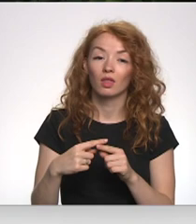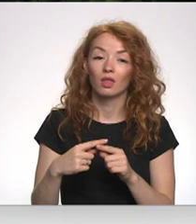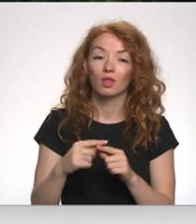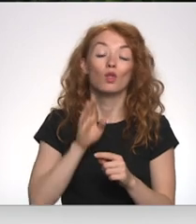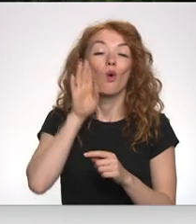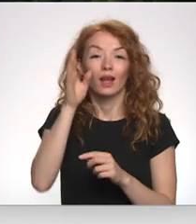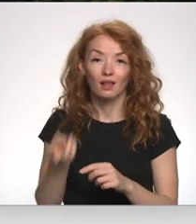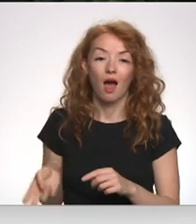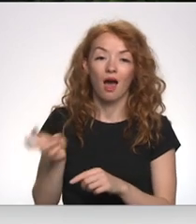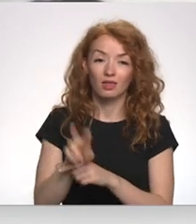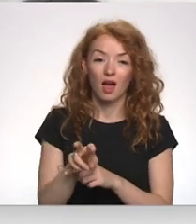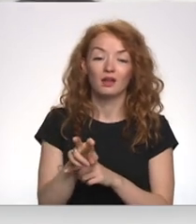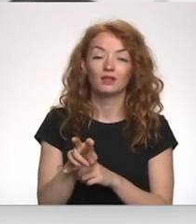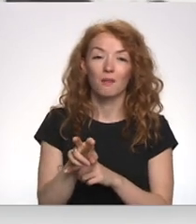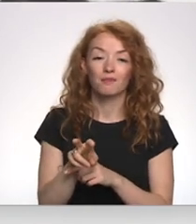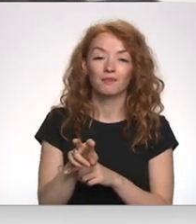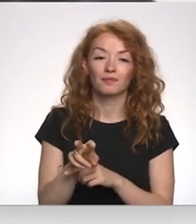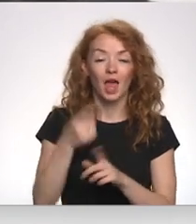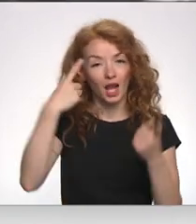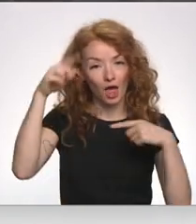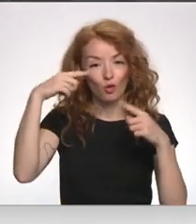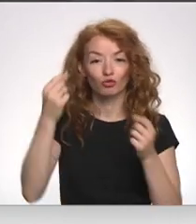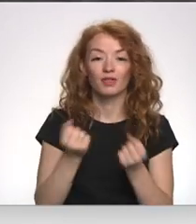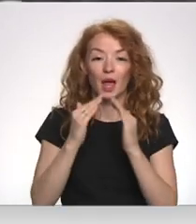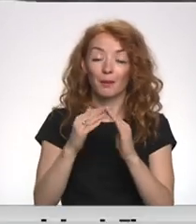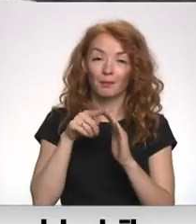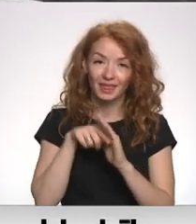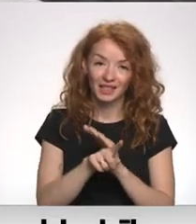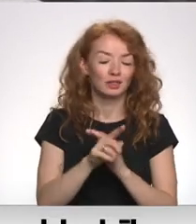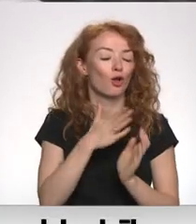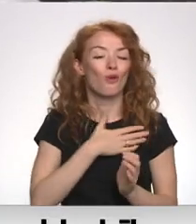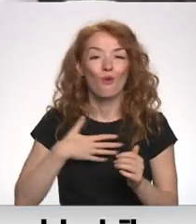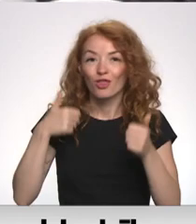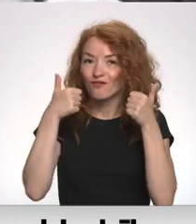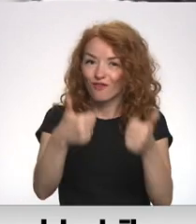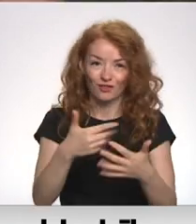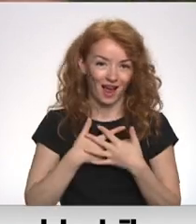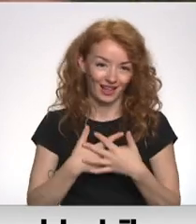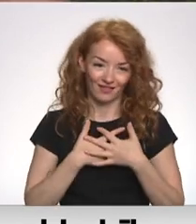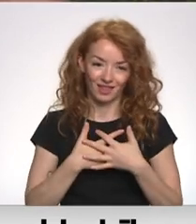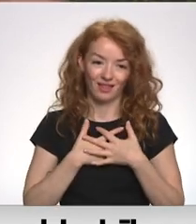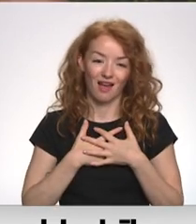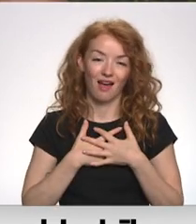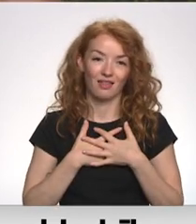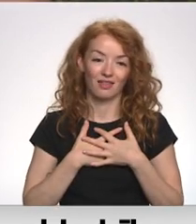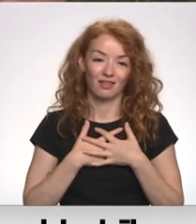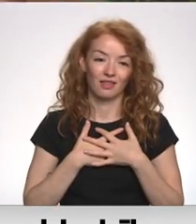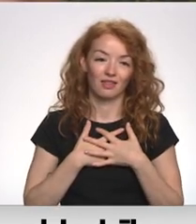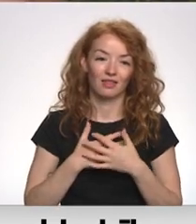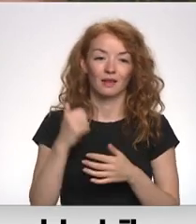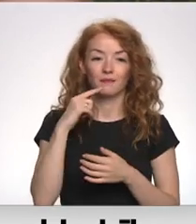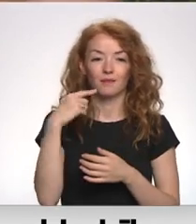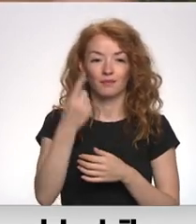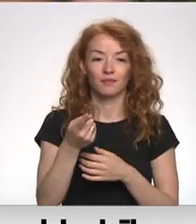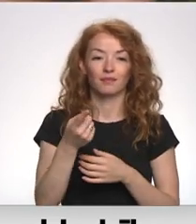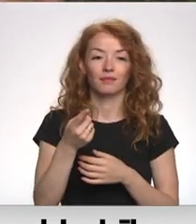no rīta atnācām radošās darbnīcas, ļoti forša aktivitāte. Es domāju, ka viņi ir kā mēs,